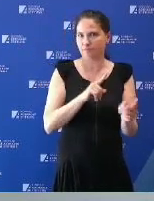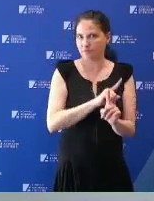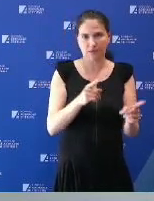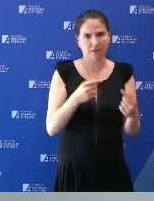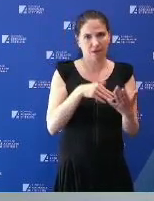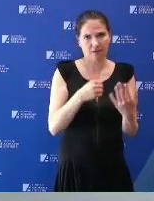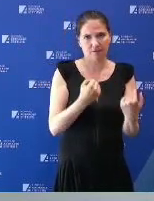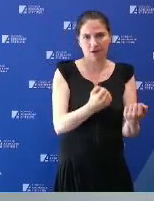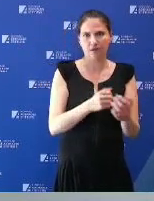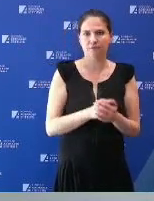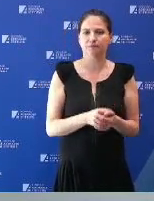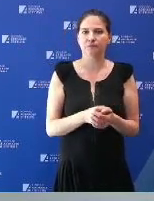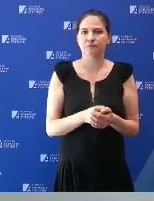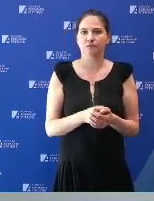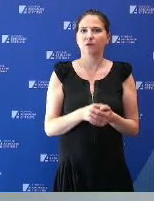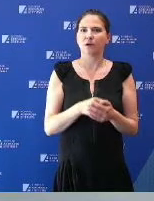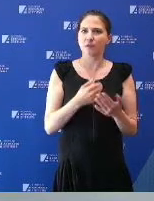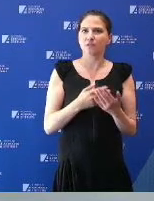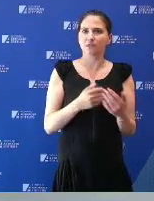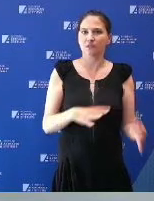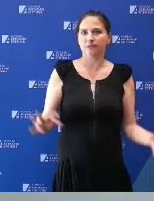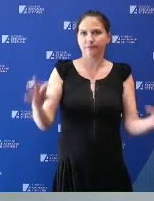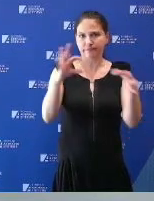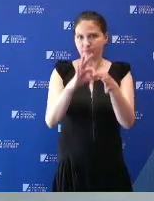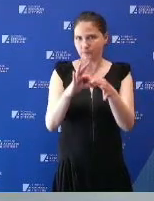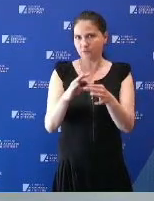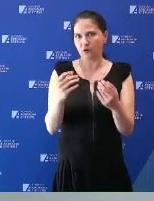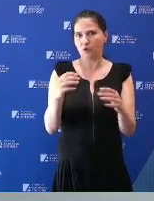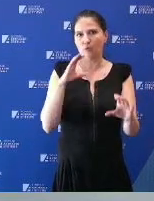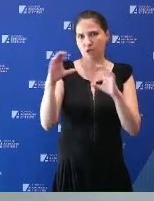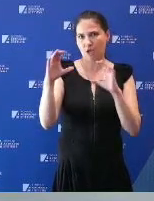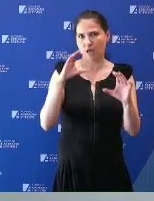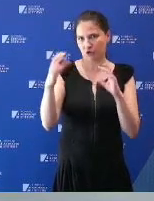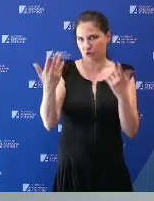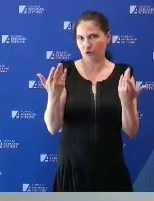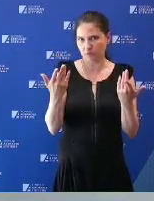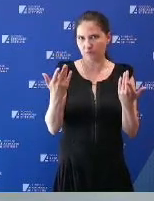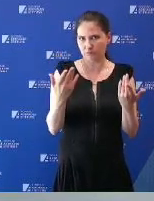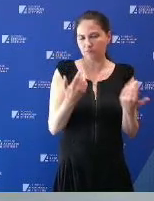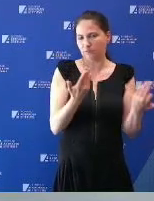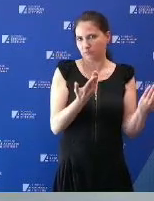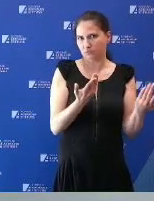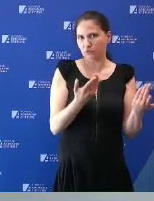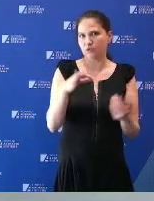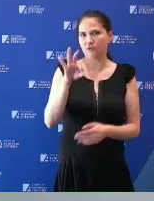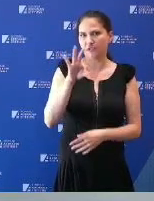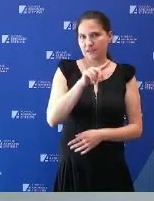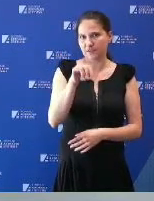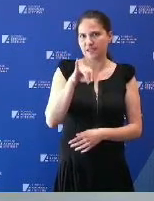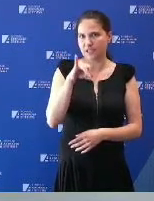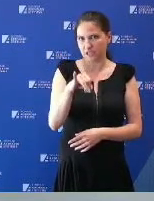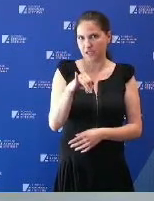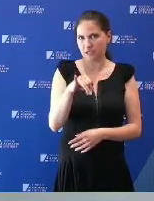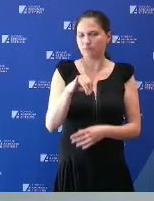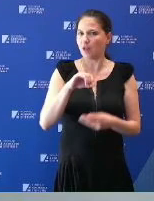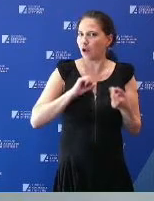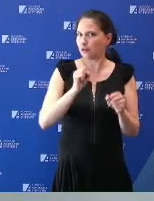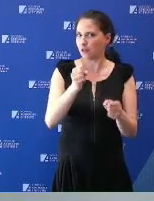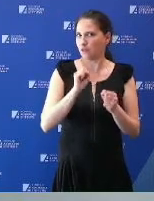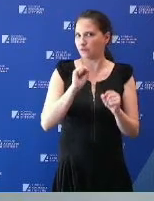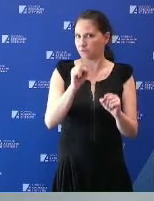Thema K2X-Kommunikation wichtig und relevant und auch hier ist das FZI ja, aktiv